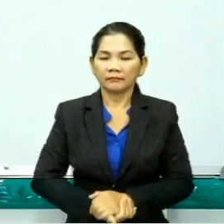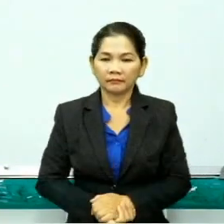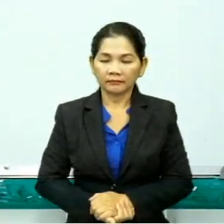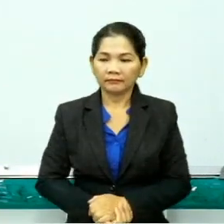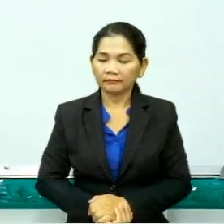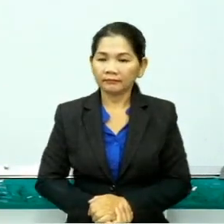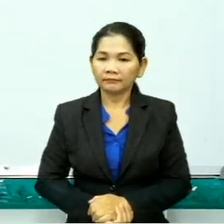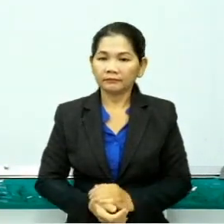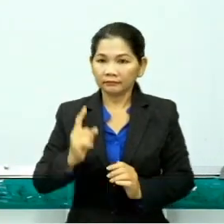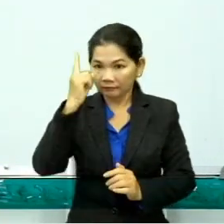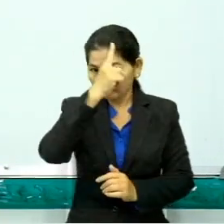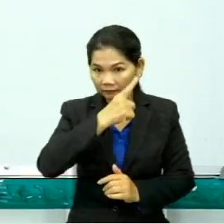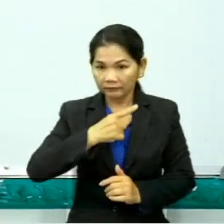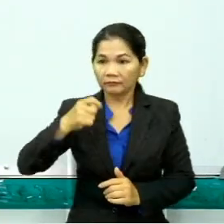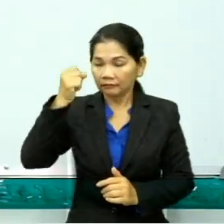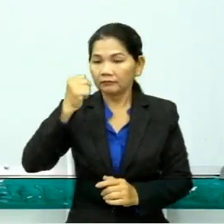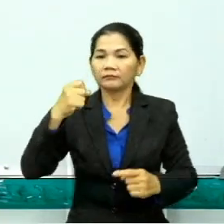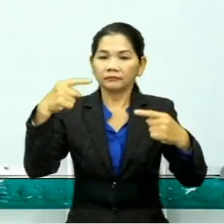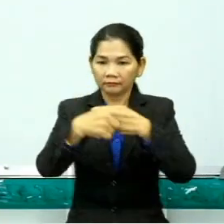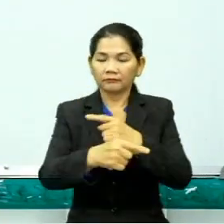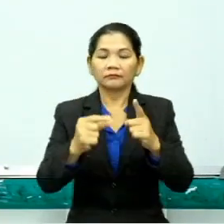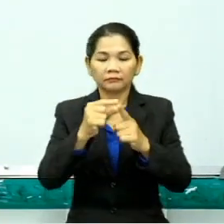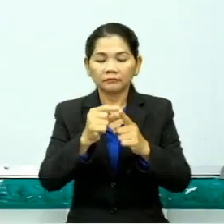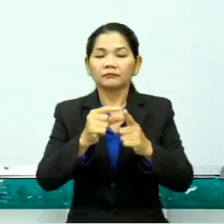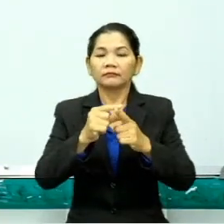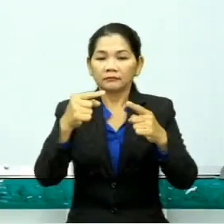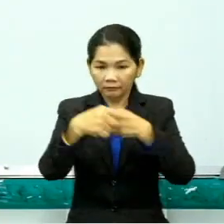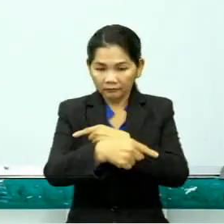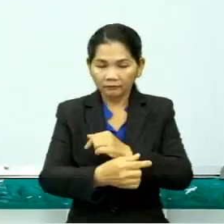phong là con chà táp tôi nâng bịa vậy